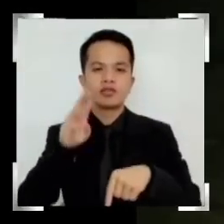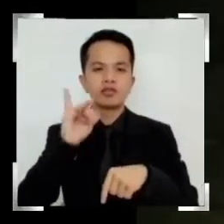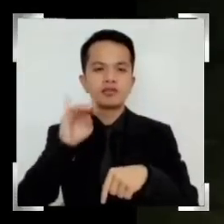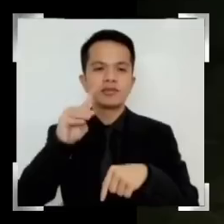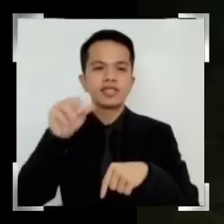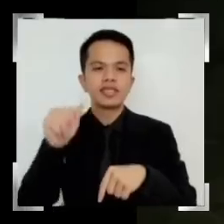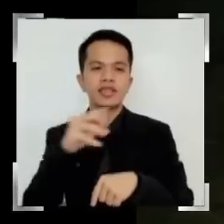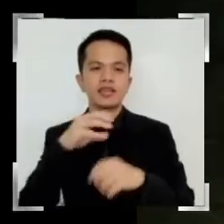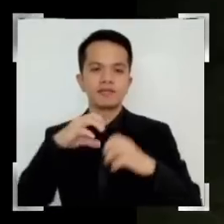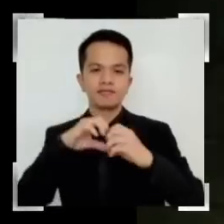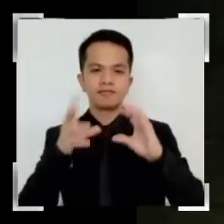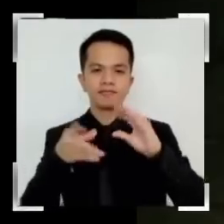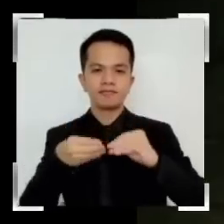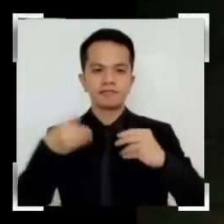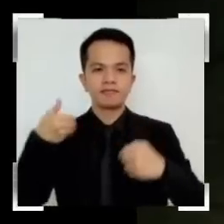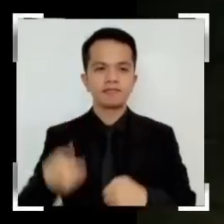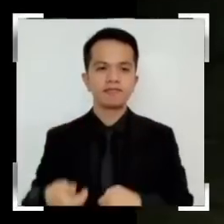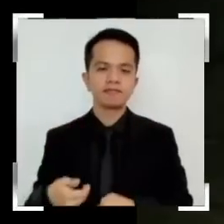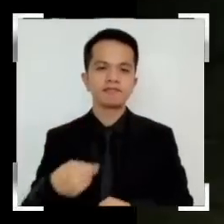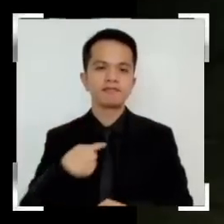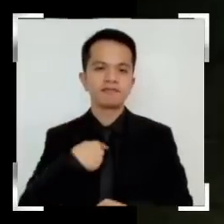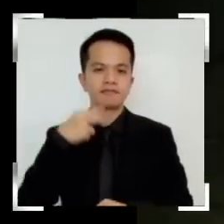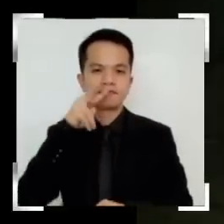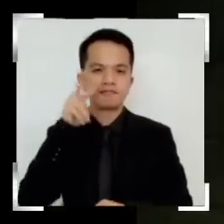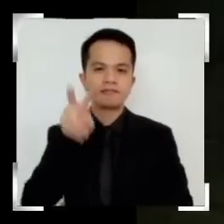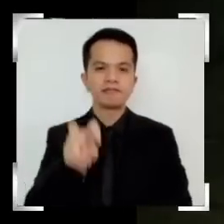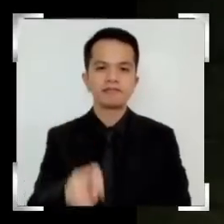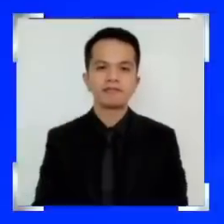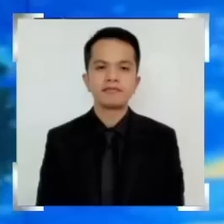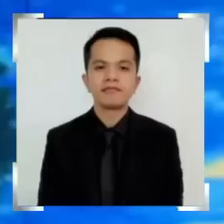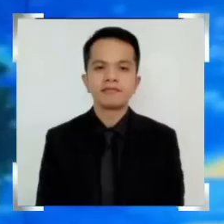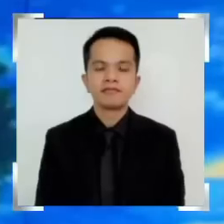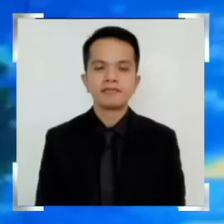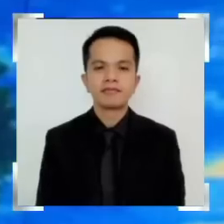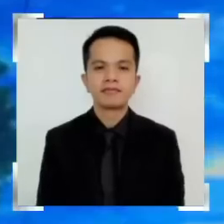News, Femarie Dumabok. Ang inyong saksi!